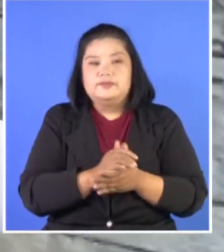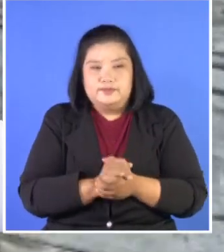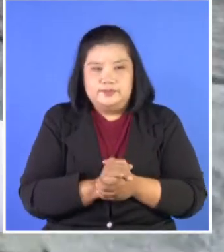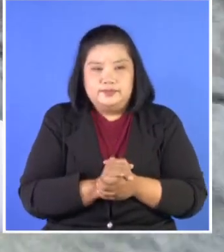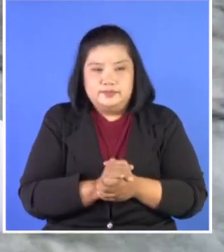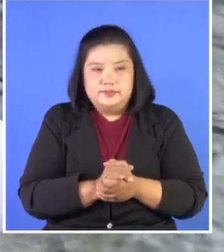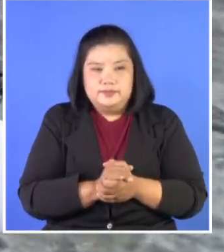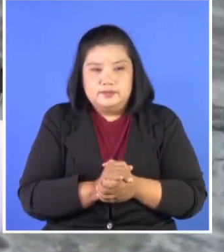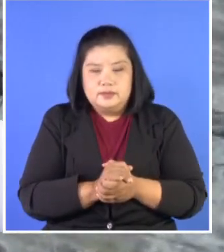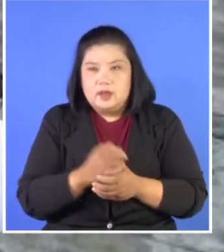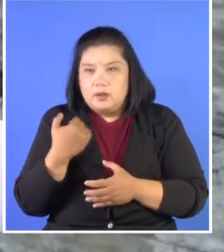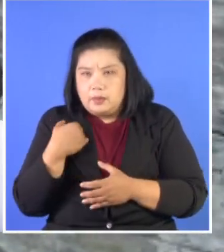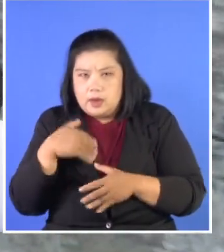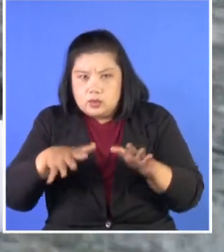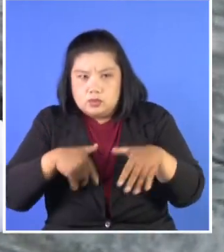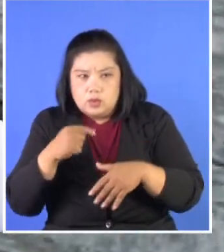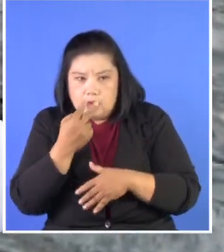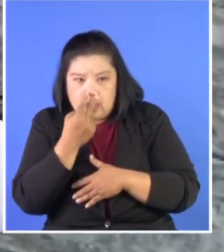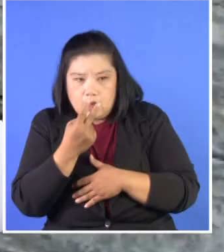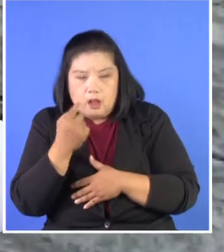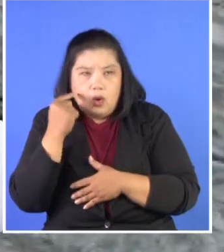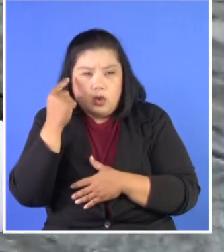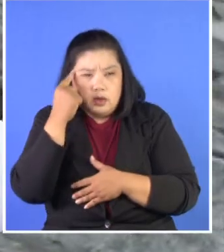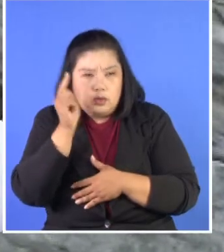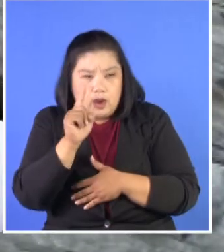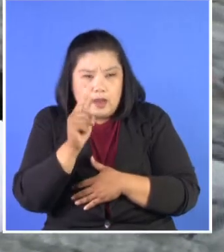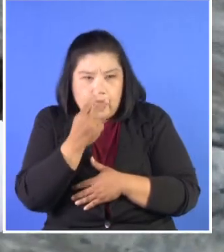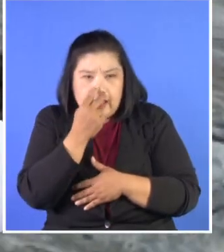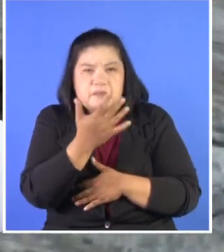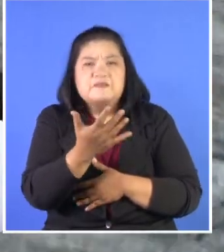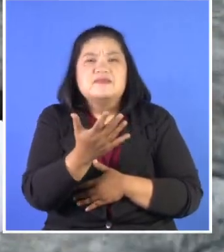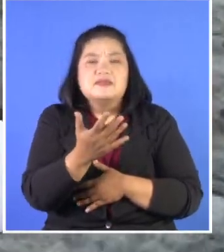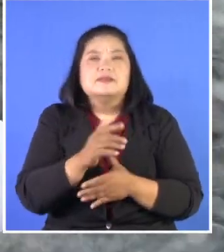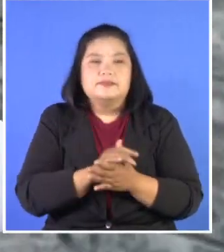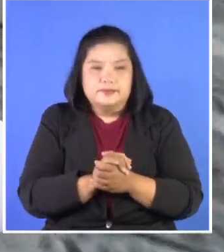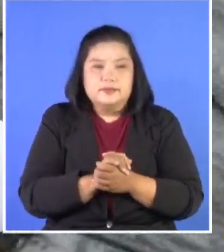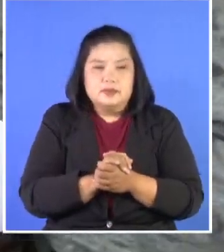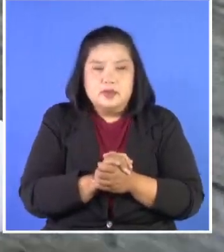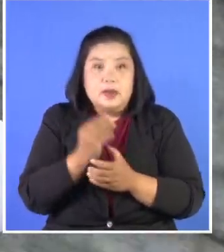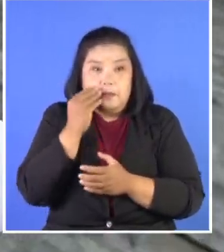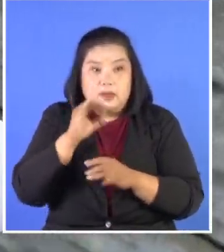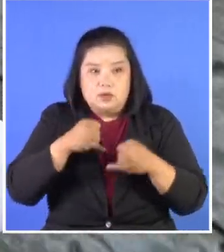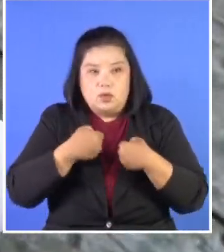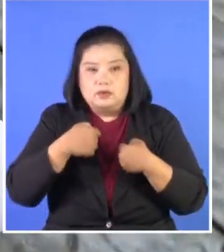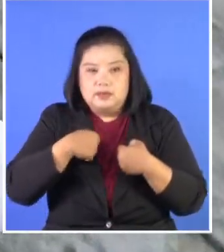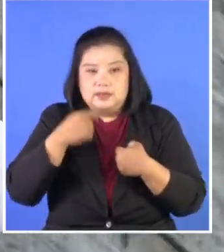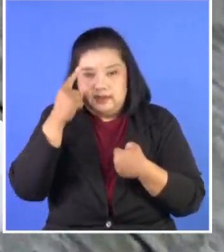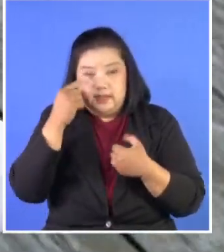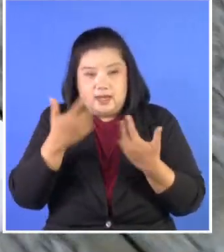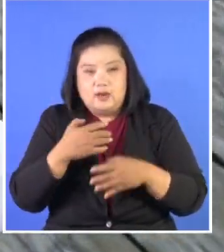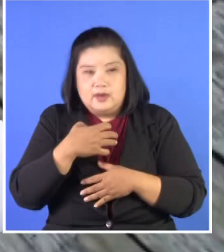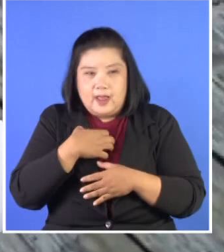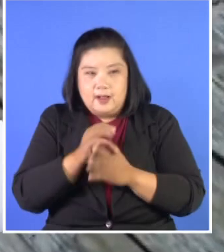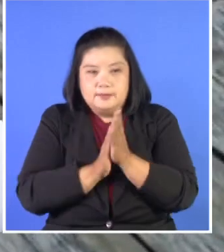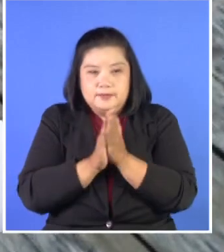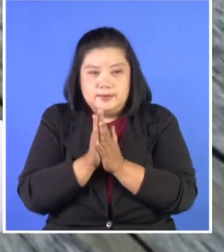หน้าบ้านเนี่ยชาวบ้านชาวช่องที่รู้ก็มาดูนะมาดูไม่เคยเห็นมาก่อนเจ้าของบ้านก็บอกว่าไหนๆแล้วก็จะปลูก